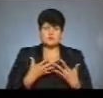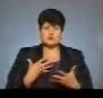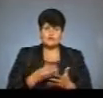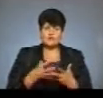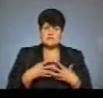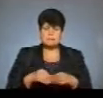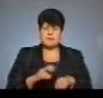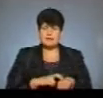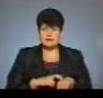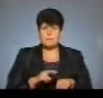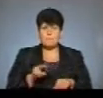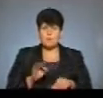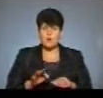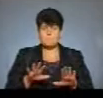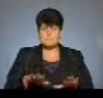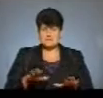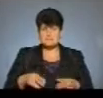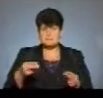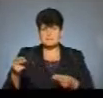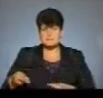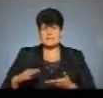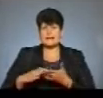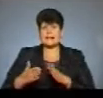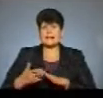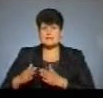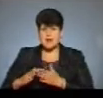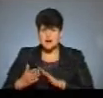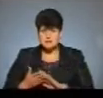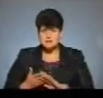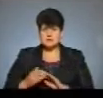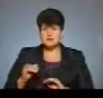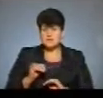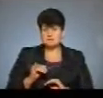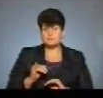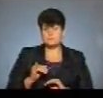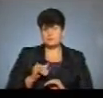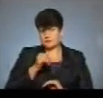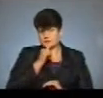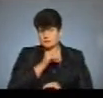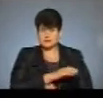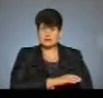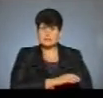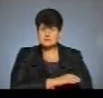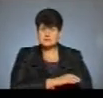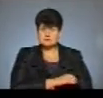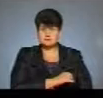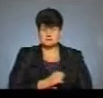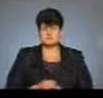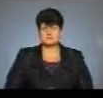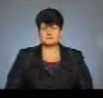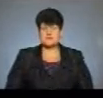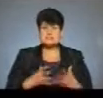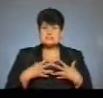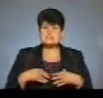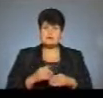лікаря по місцю підписання декларації і вимірювати артеріальний тиск для профілактики.